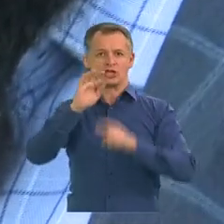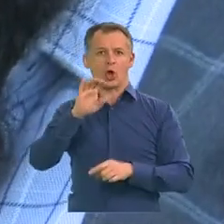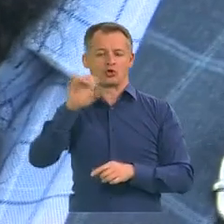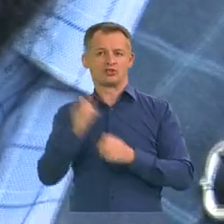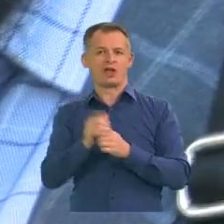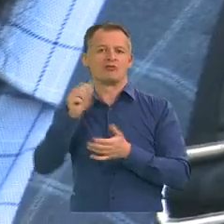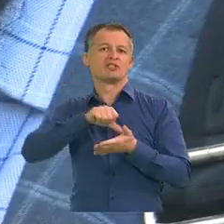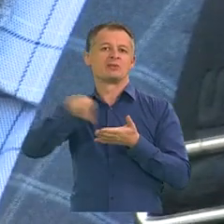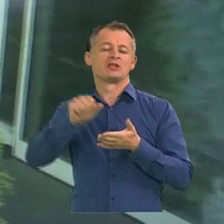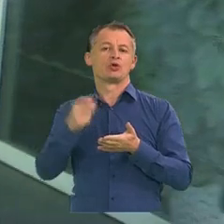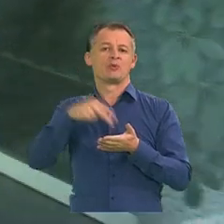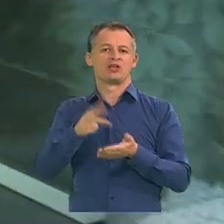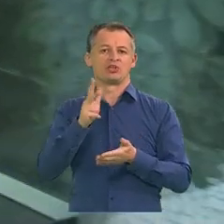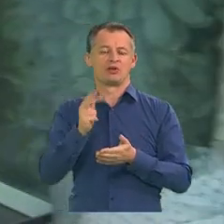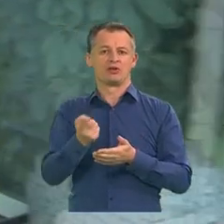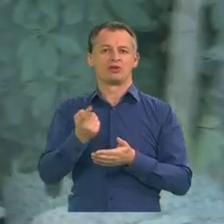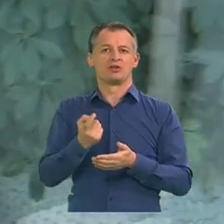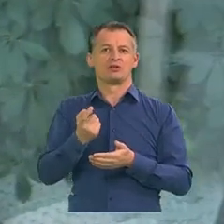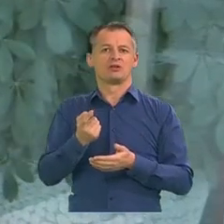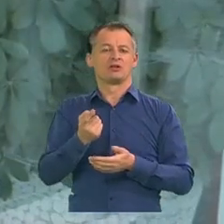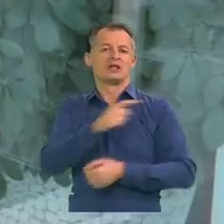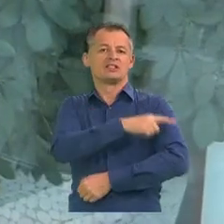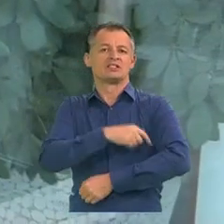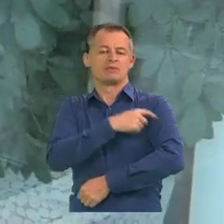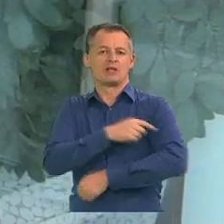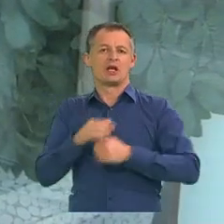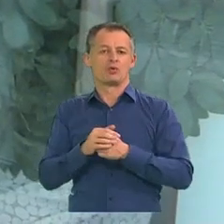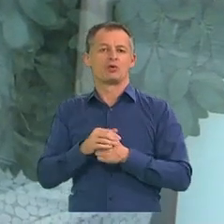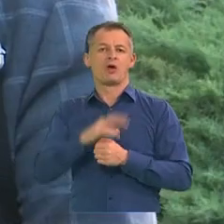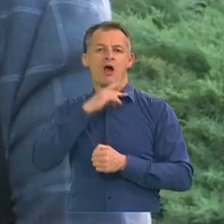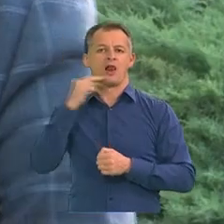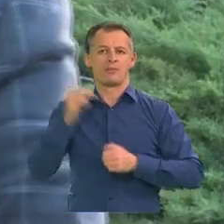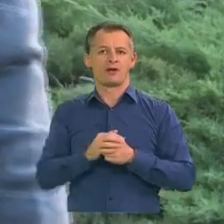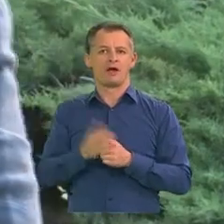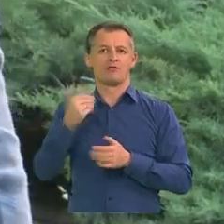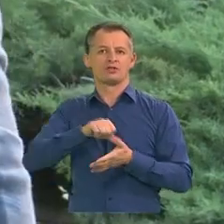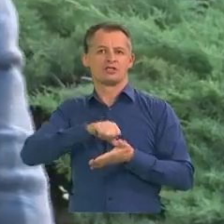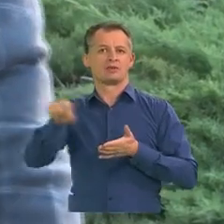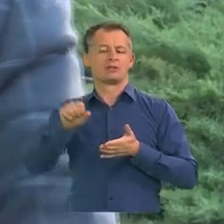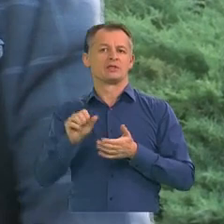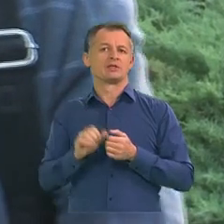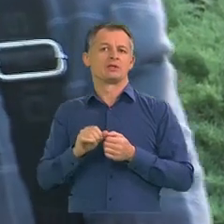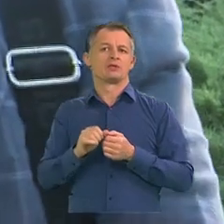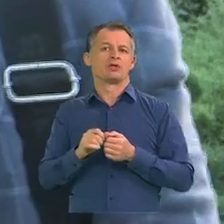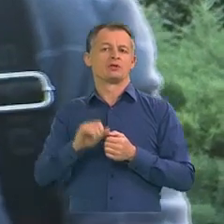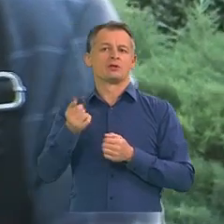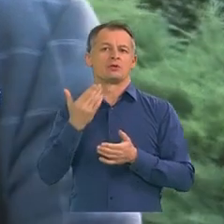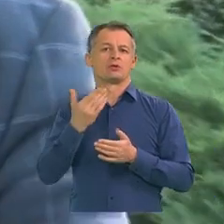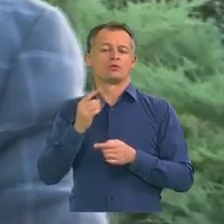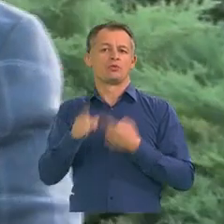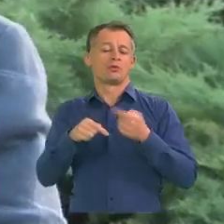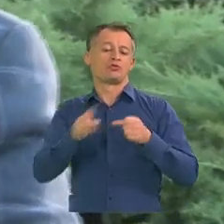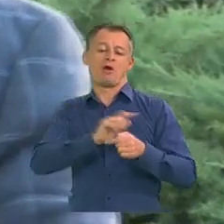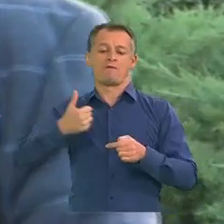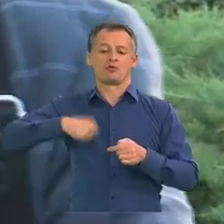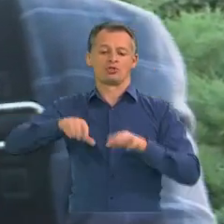de la Seminarul Teologic Alba. Am fost exmatriculat de la Facultatea de Teologie în urma unui refuz la o mănăstire